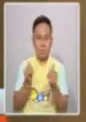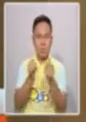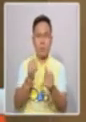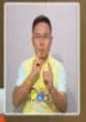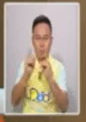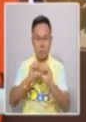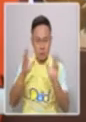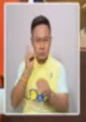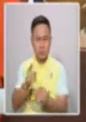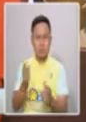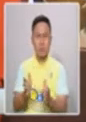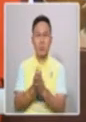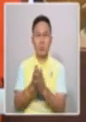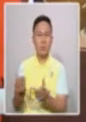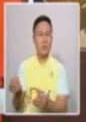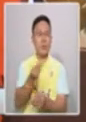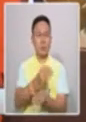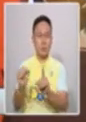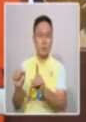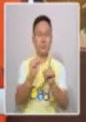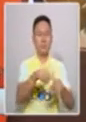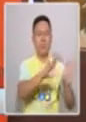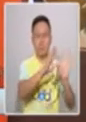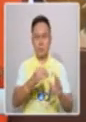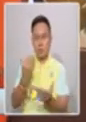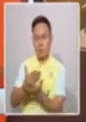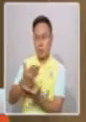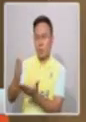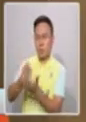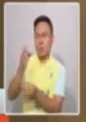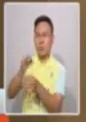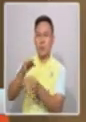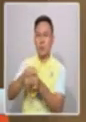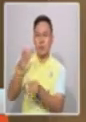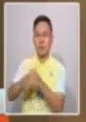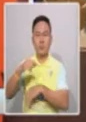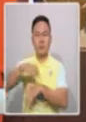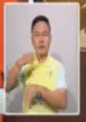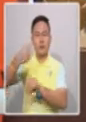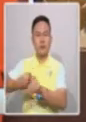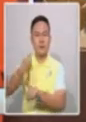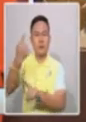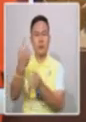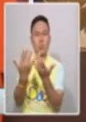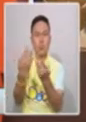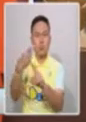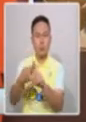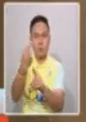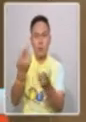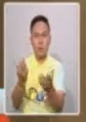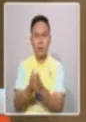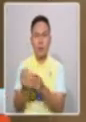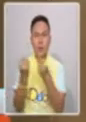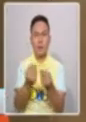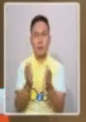ลยไอ้ก็หมด ขั้นตอนยุ่งยากไหมคะ ไม่ยากค่ะเดือนเดียวค่ะ เดือนเดียวธกส.อนุมัติเอาธกส.อนุมัติให้เท่า